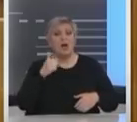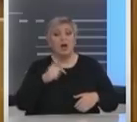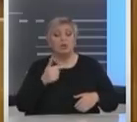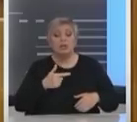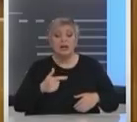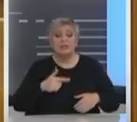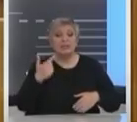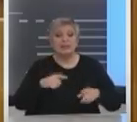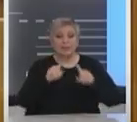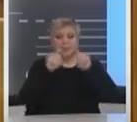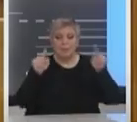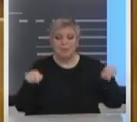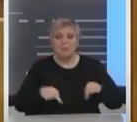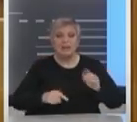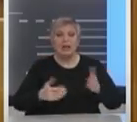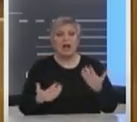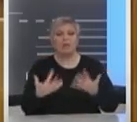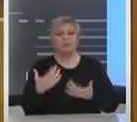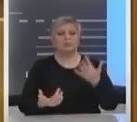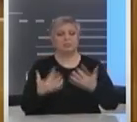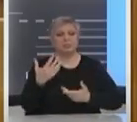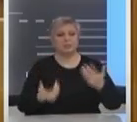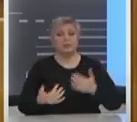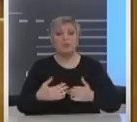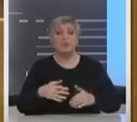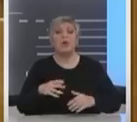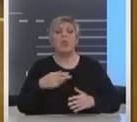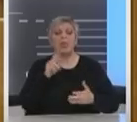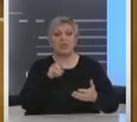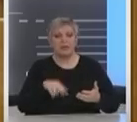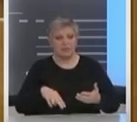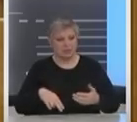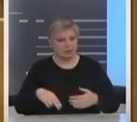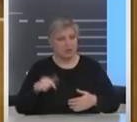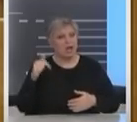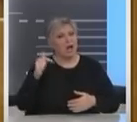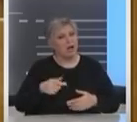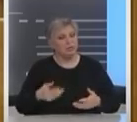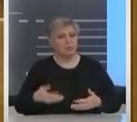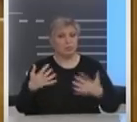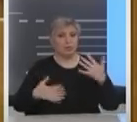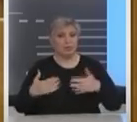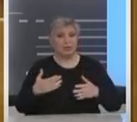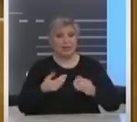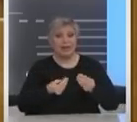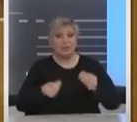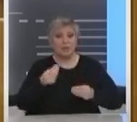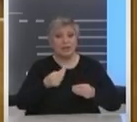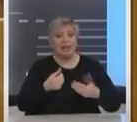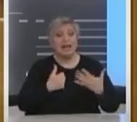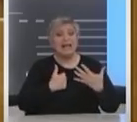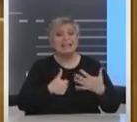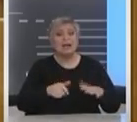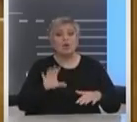πίνακα. Ο συνολικός προϋπολογισμός για τα οικογενειακά επιδόματα αυξάνεται, τον έχουμε ήδη ψηφίσει, από